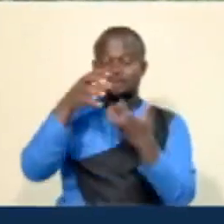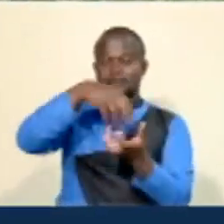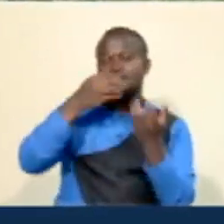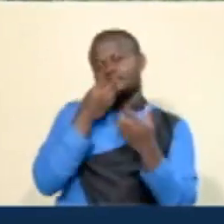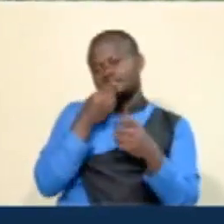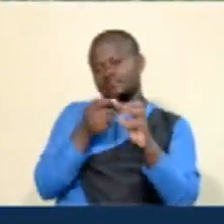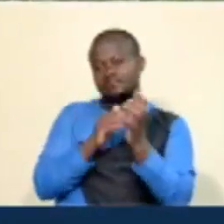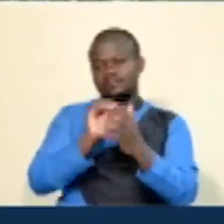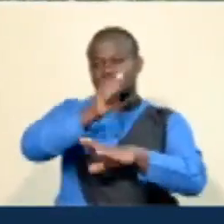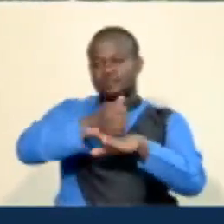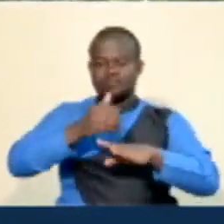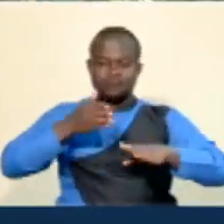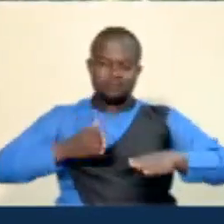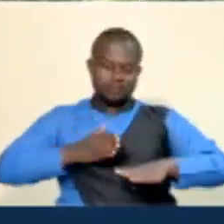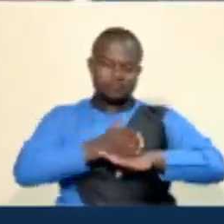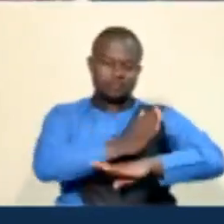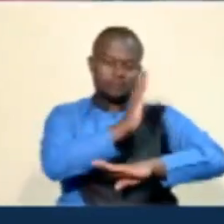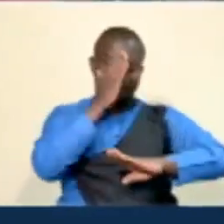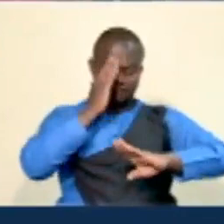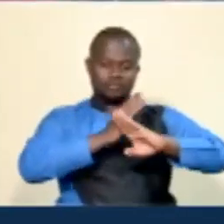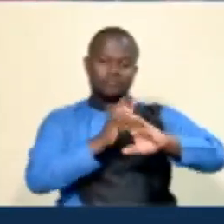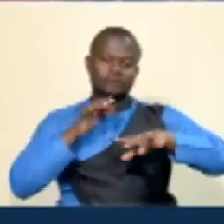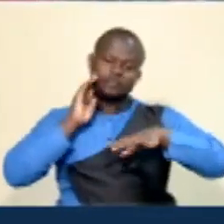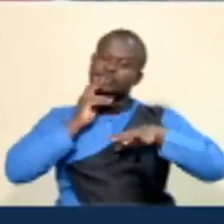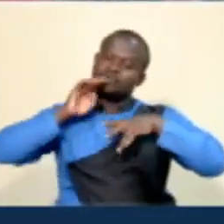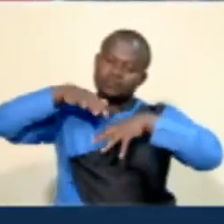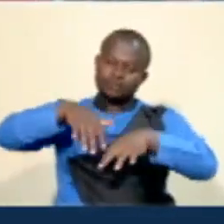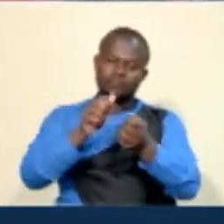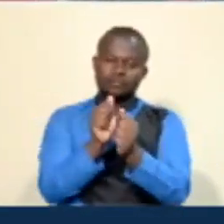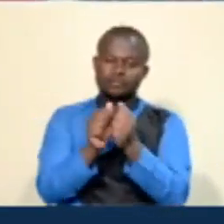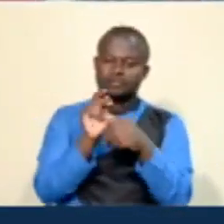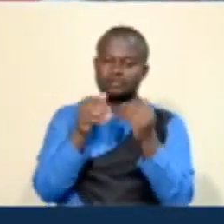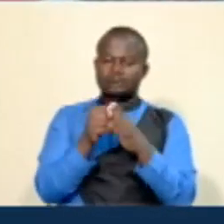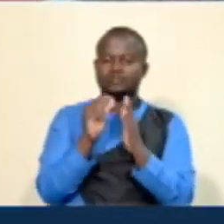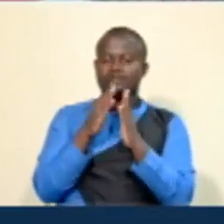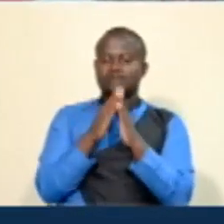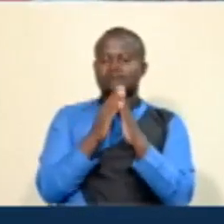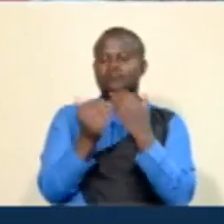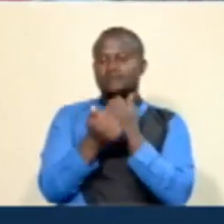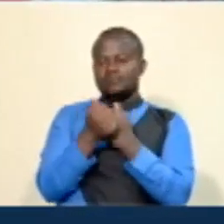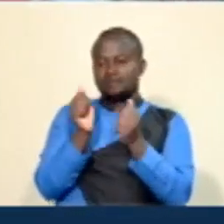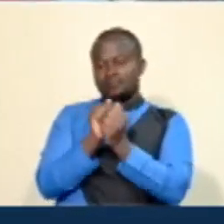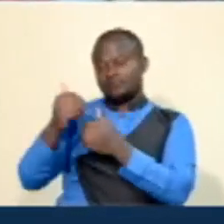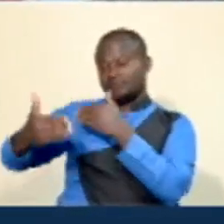n'imyaka, hanacibwaho imiringoti mu rwego rwo gukumira isuri ikunze gusenyera abaturage batuye mu mujyi wa Gisenyi